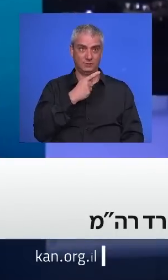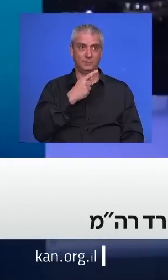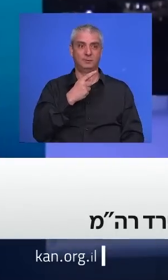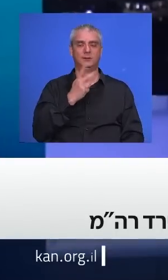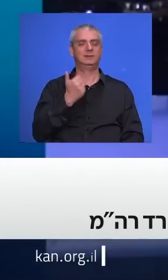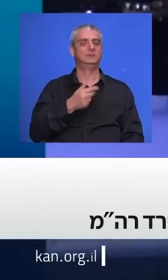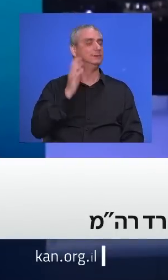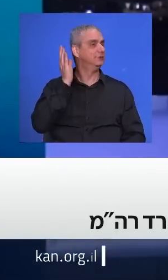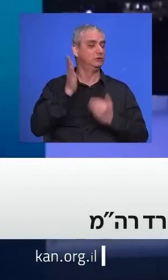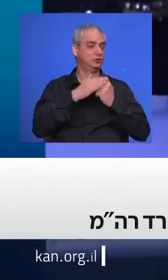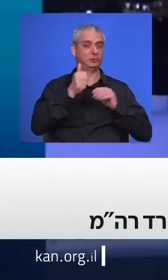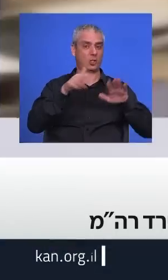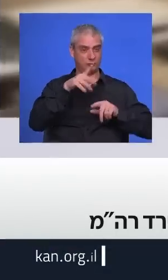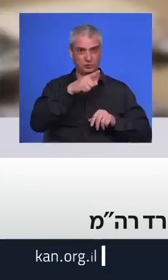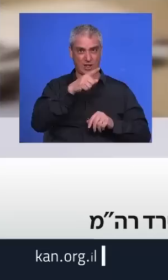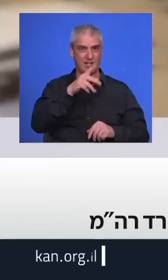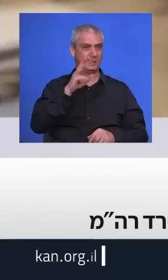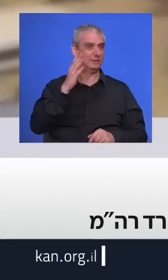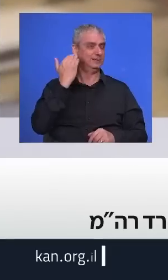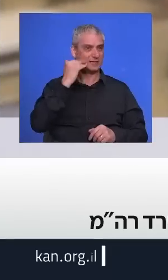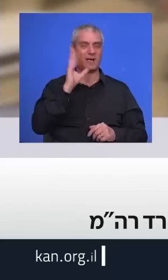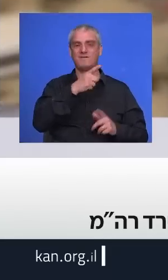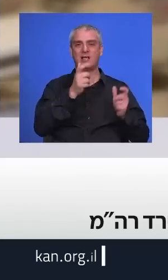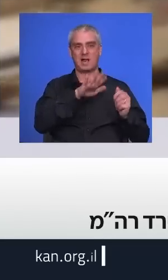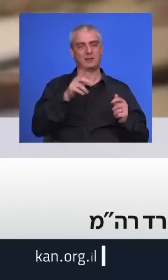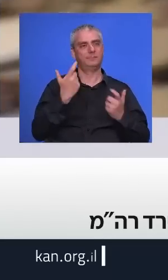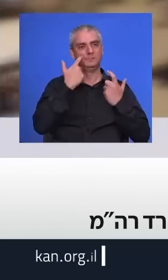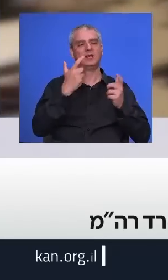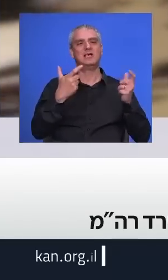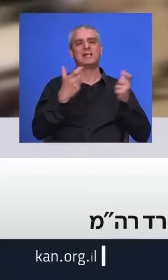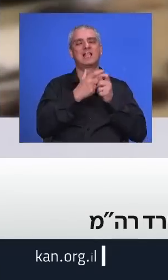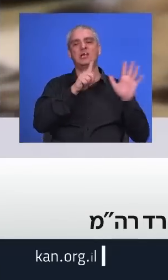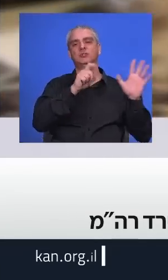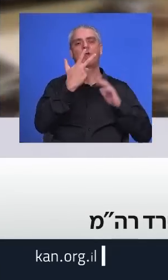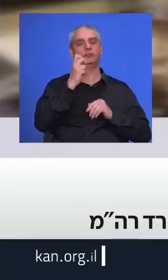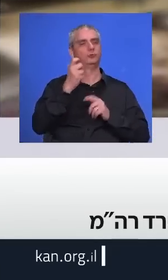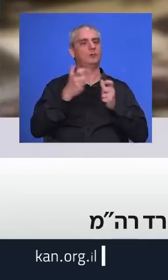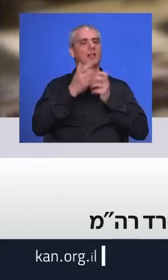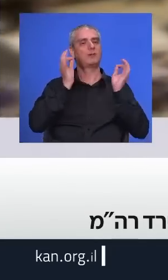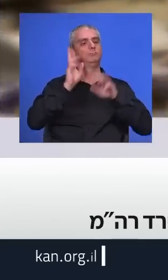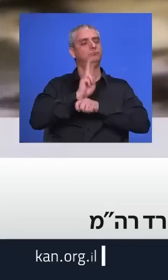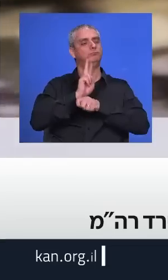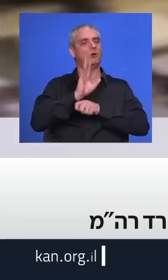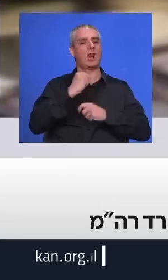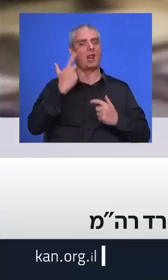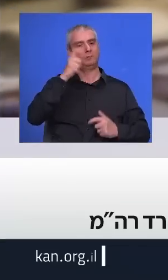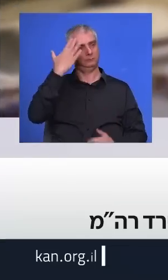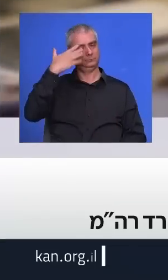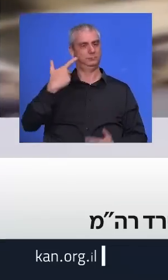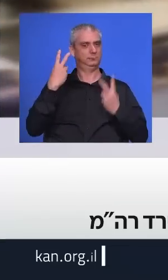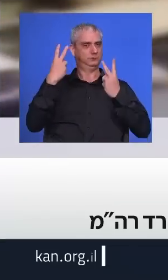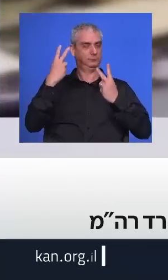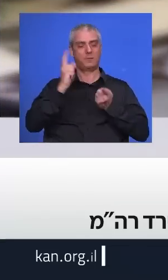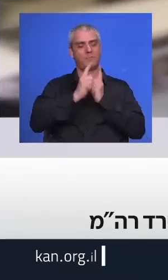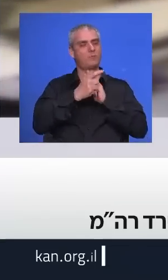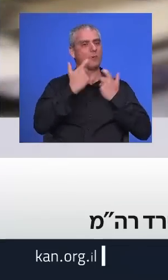ששרה נתניהו וילדיו יובטחו על ידי יחידה 730, היחידה ממלכתית להבטחת אישים של השב"כ, במקום מאבטחי